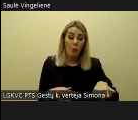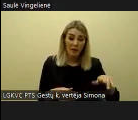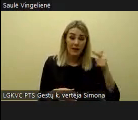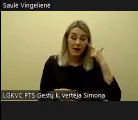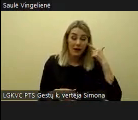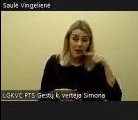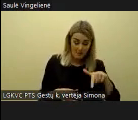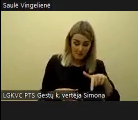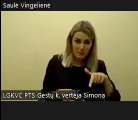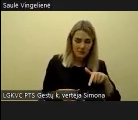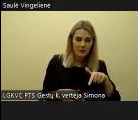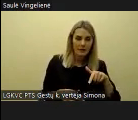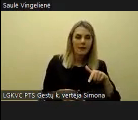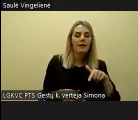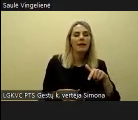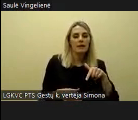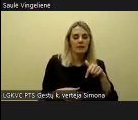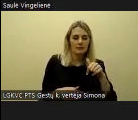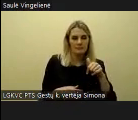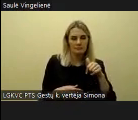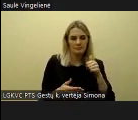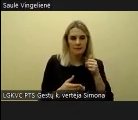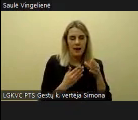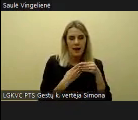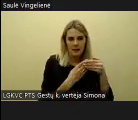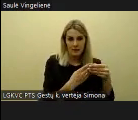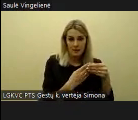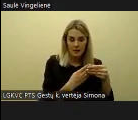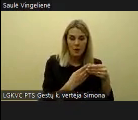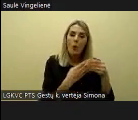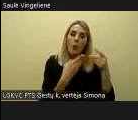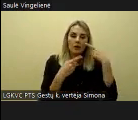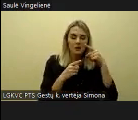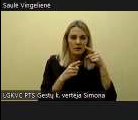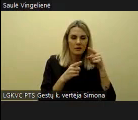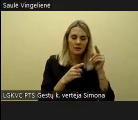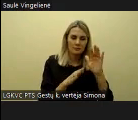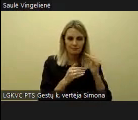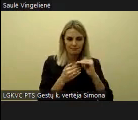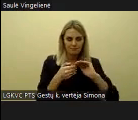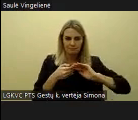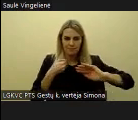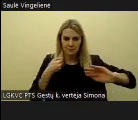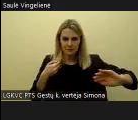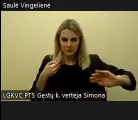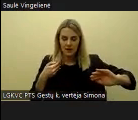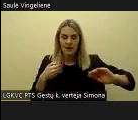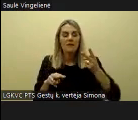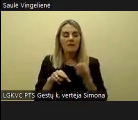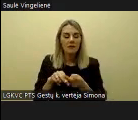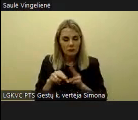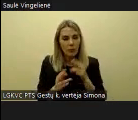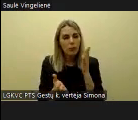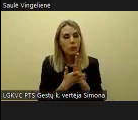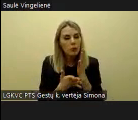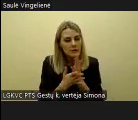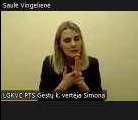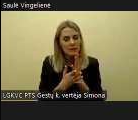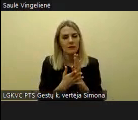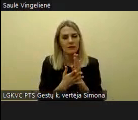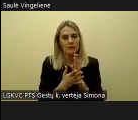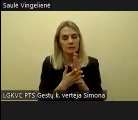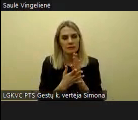jie dominuoja, o kiti yra nustumiami. Ir todėl būtina atsižvelgti į